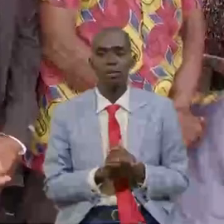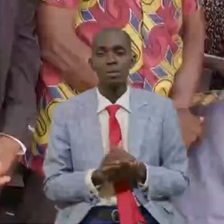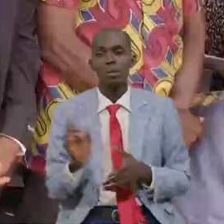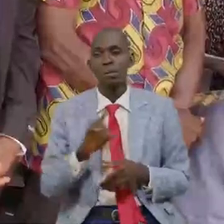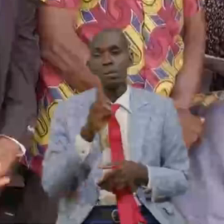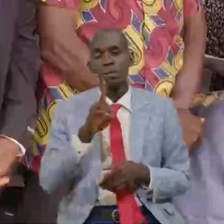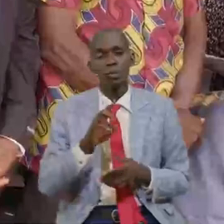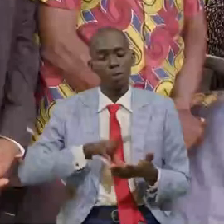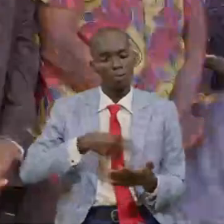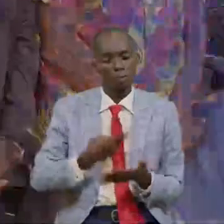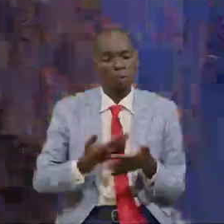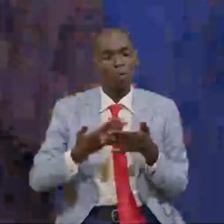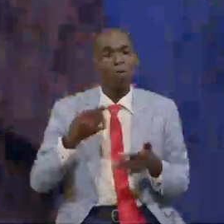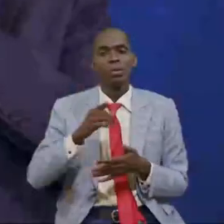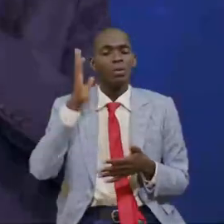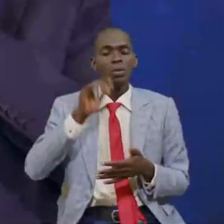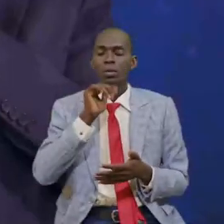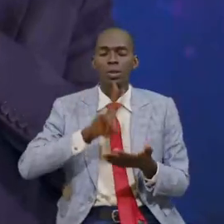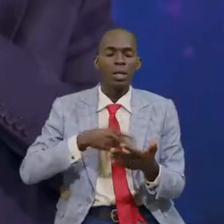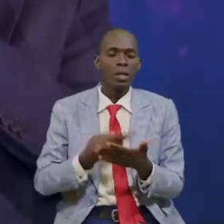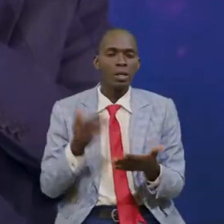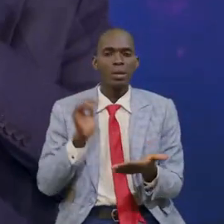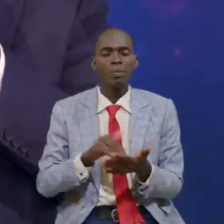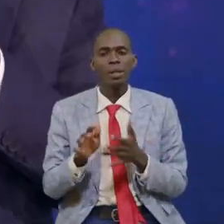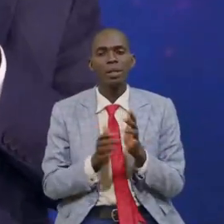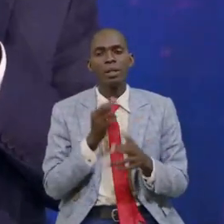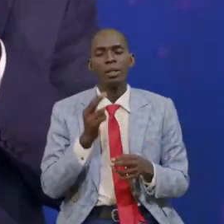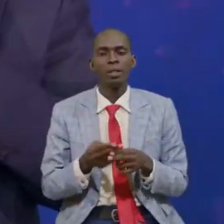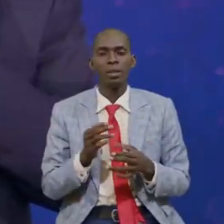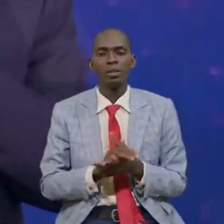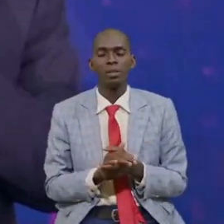Là où tu étais tombé avant, tu ne tomberas plus.